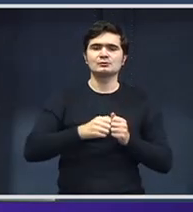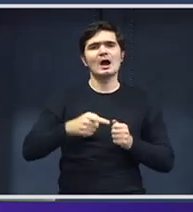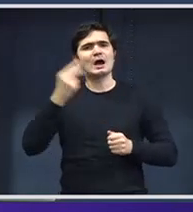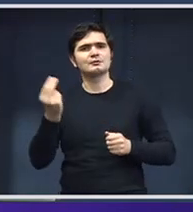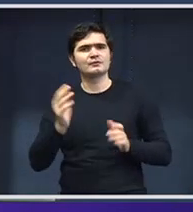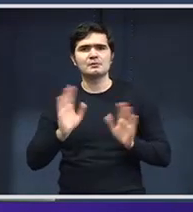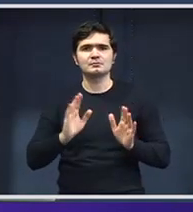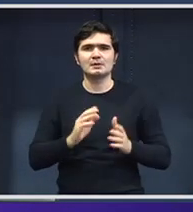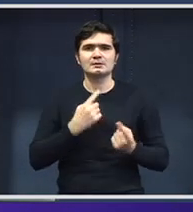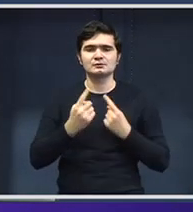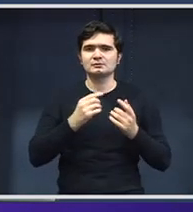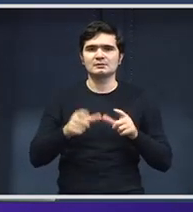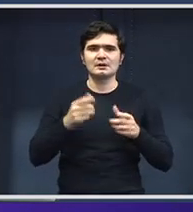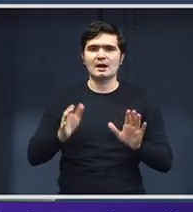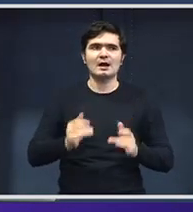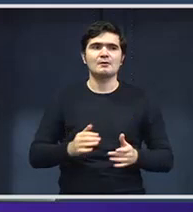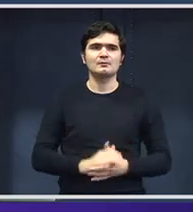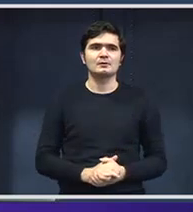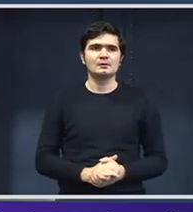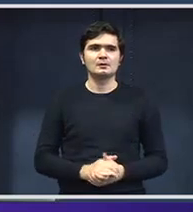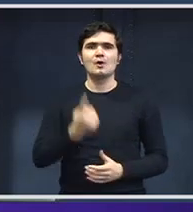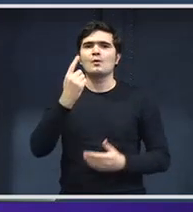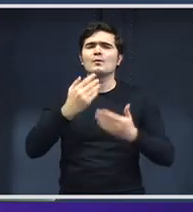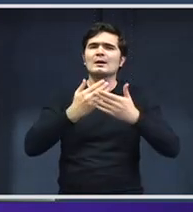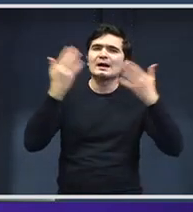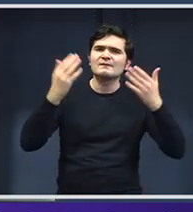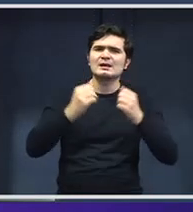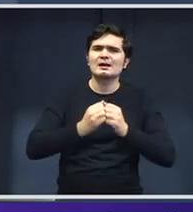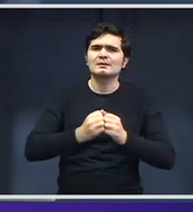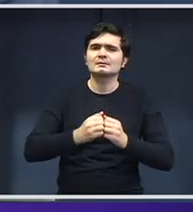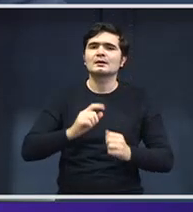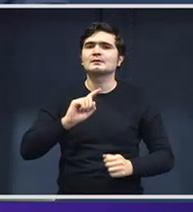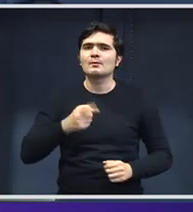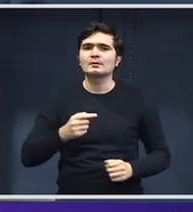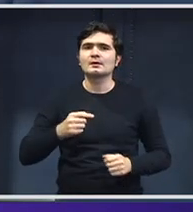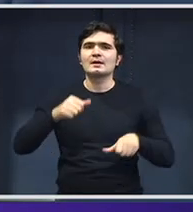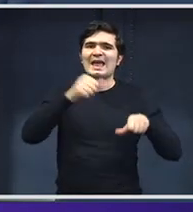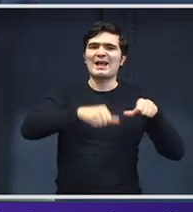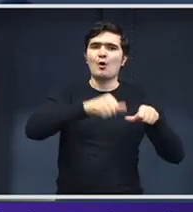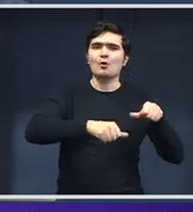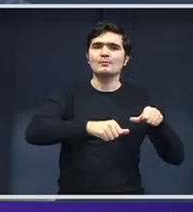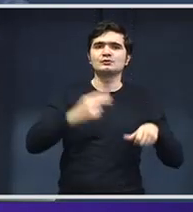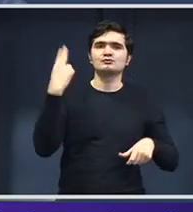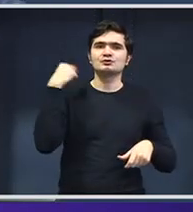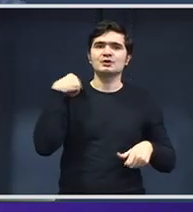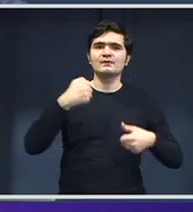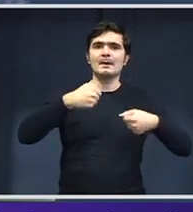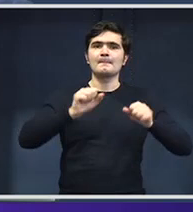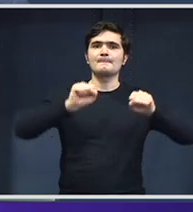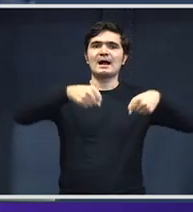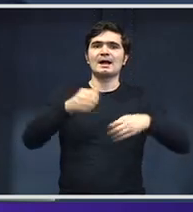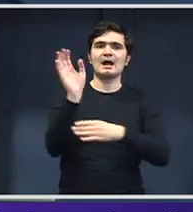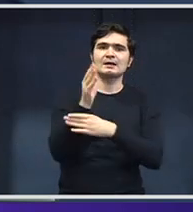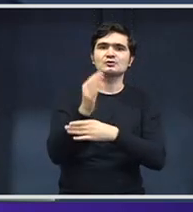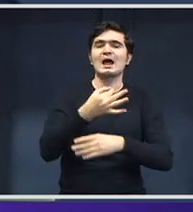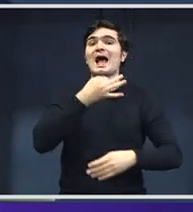nu m-am de comentat aici. Și o clarificare, dacă se mai poate, economistul șef al Băncii Naționale, domnul Valentin Lazea, susține